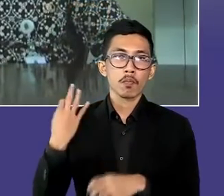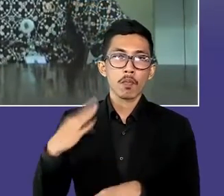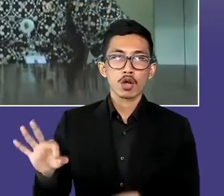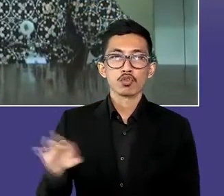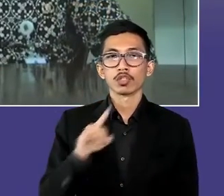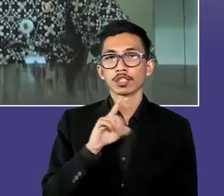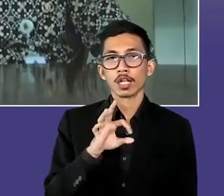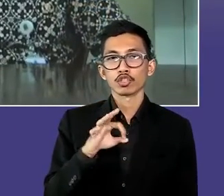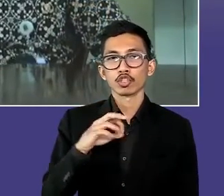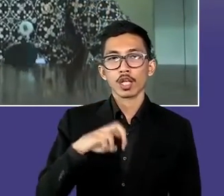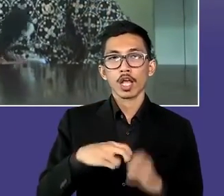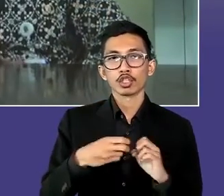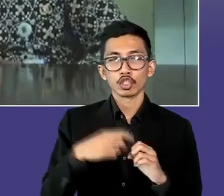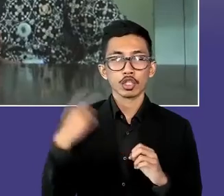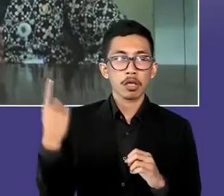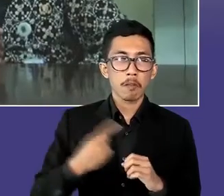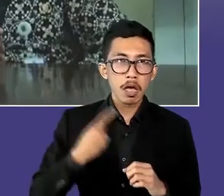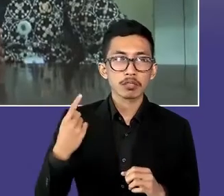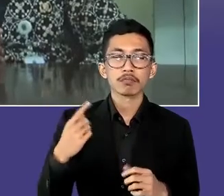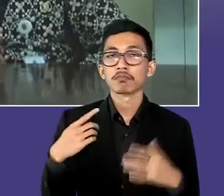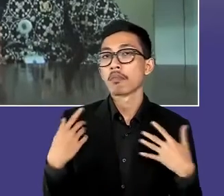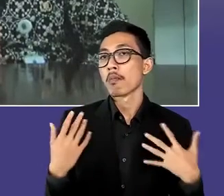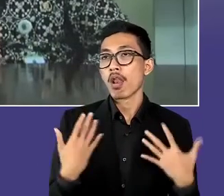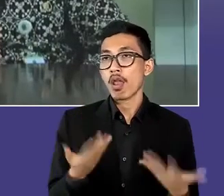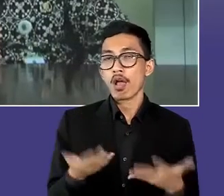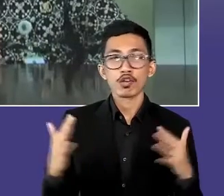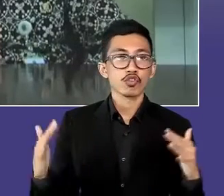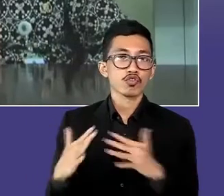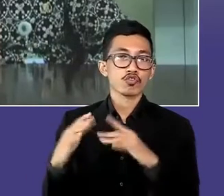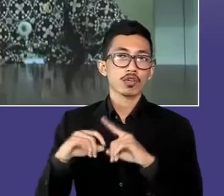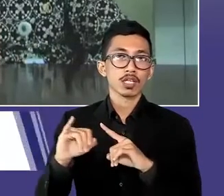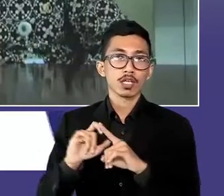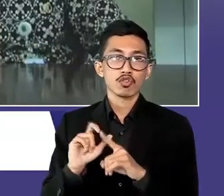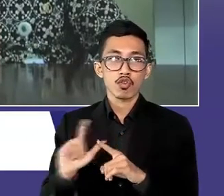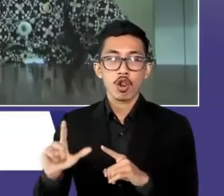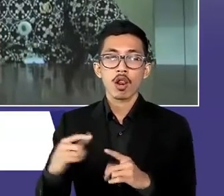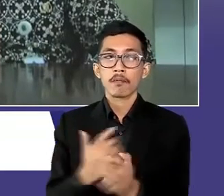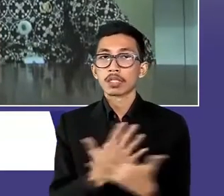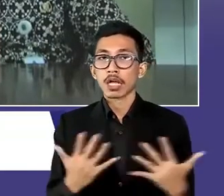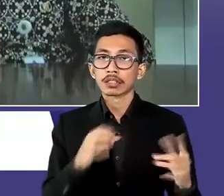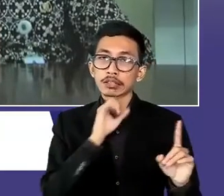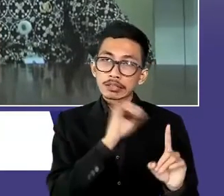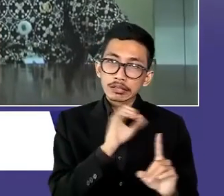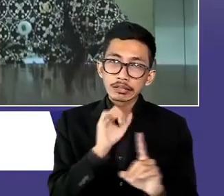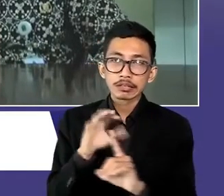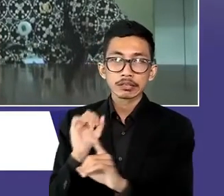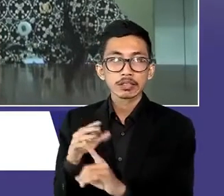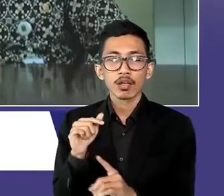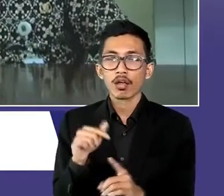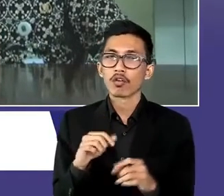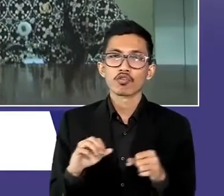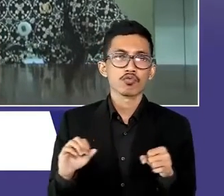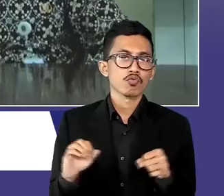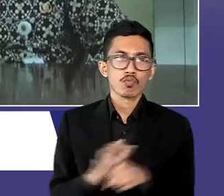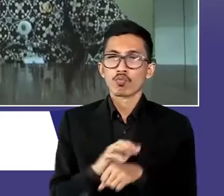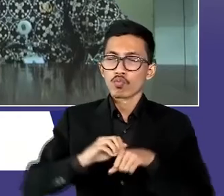100 kasus setiap harinya. Bagaimana strategi Gunung Kidul agar masyarakat Gunung Kidul siap, mengingat kasus sekarang ini sedang menyebar dengan masif,